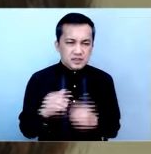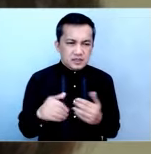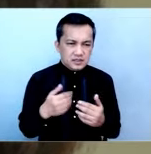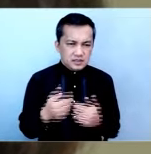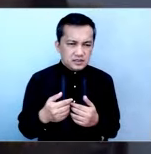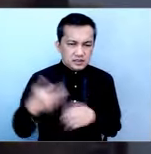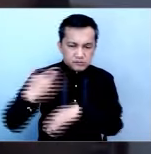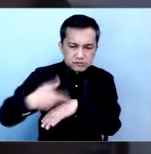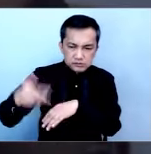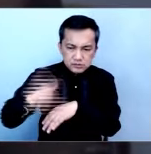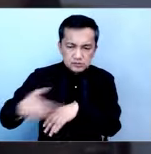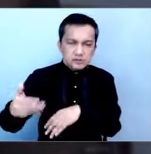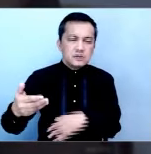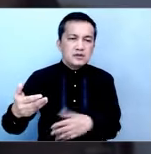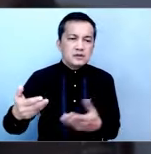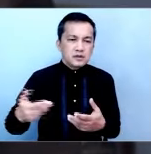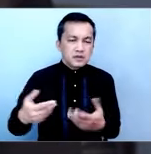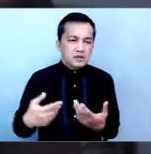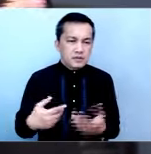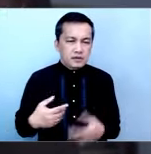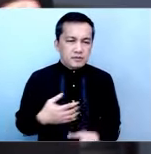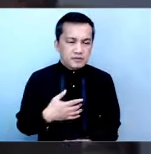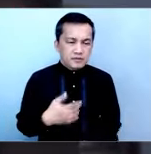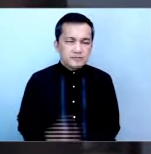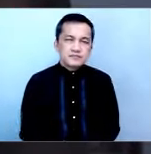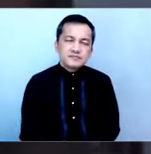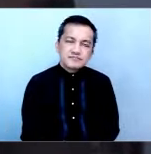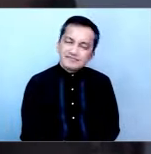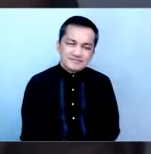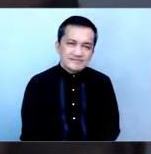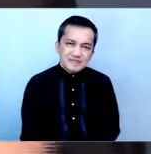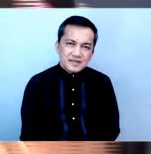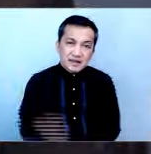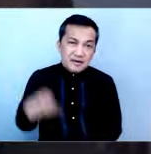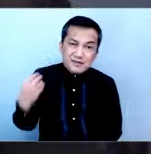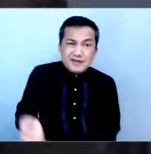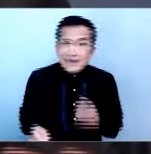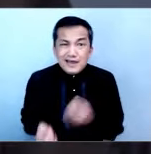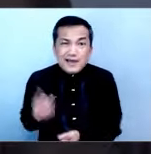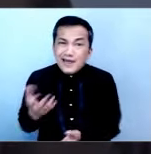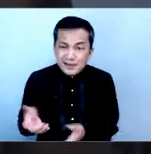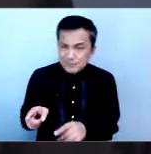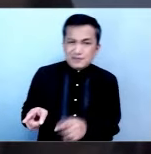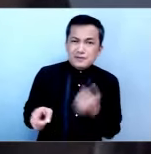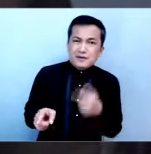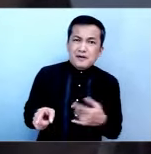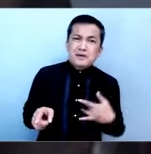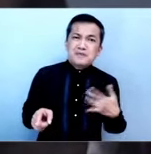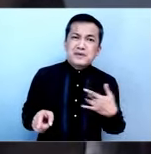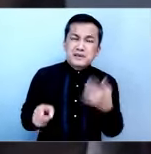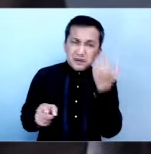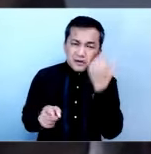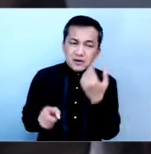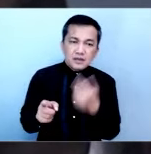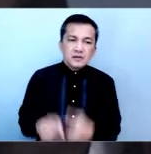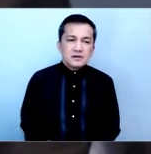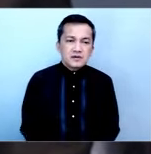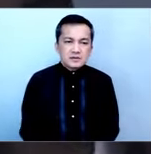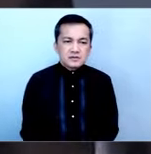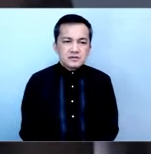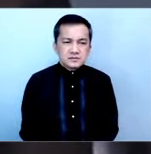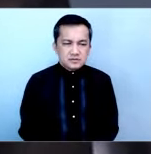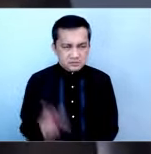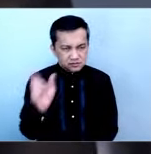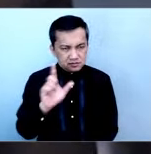hinihingi na, tingin natin parang nabigay na natin lahat pero parang kulang pa rin doon sa partner. Then it's about time